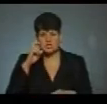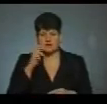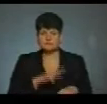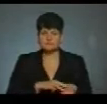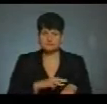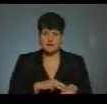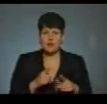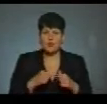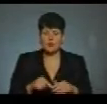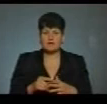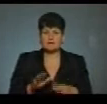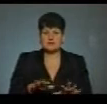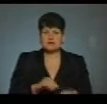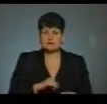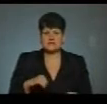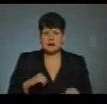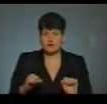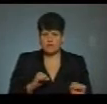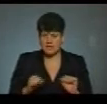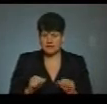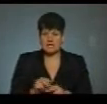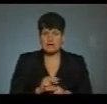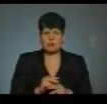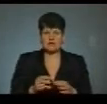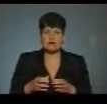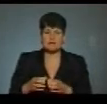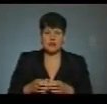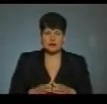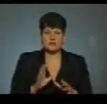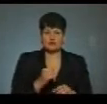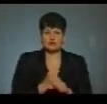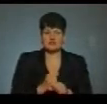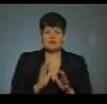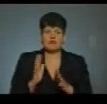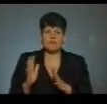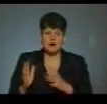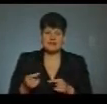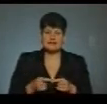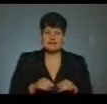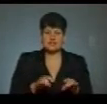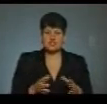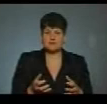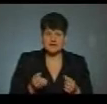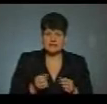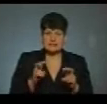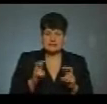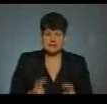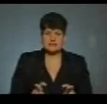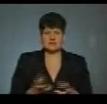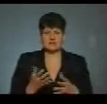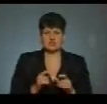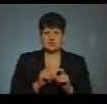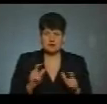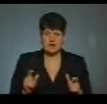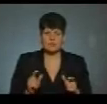правоохоронних органів, органів місцевого самоврядування та ремонтних бригад, які працюватимуть в парках. Таке рішення прийняли на засіданні міського оперативного